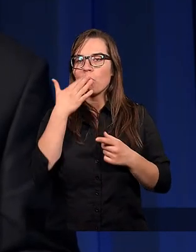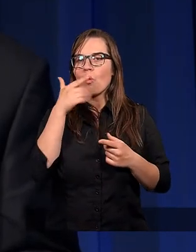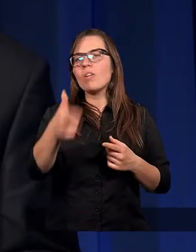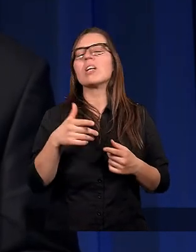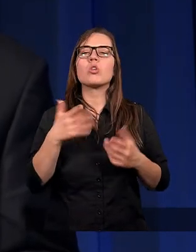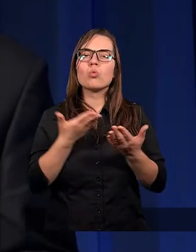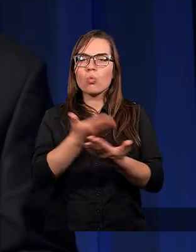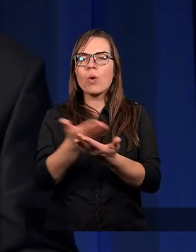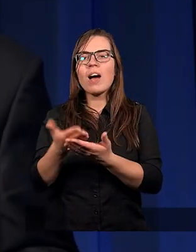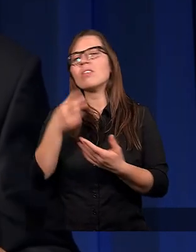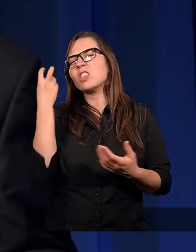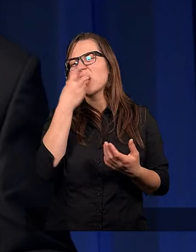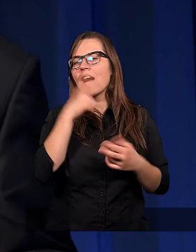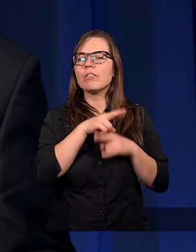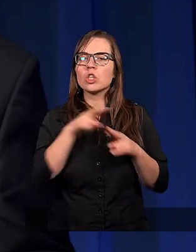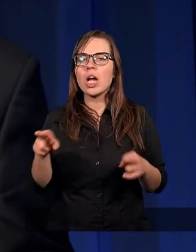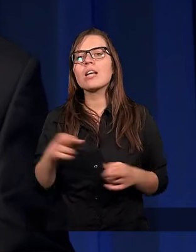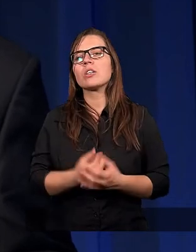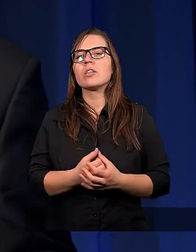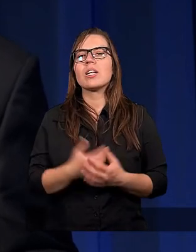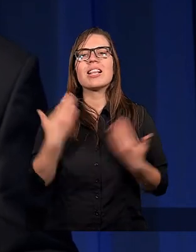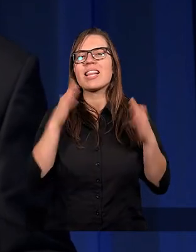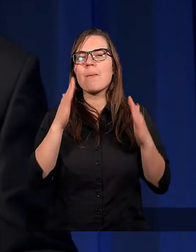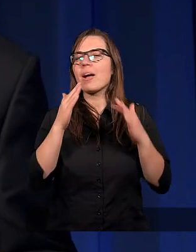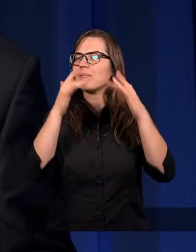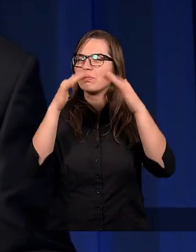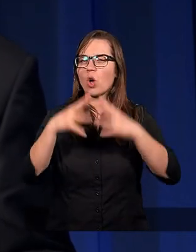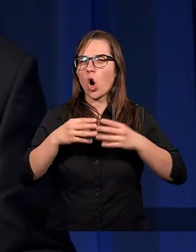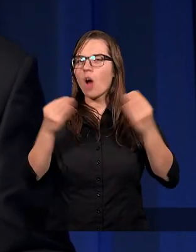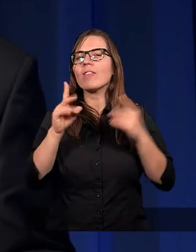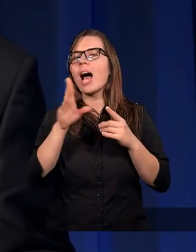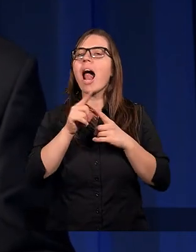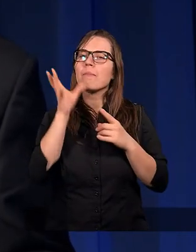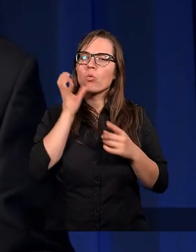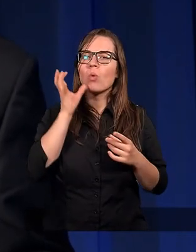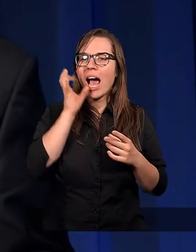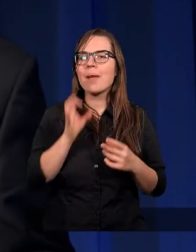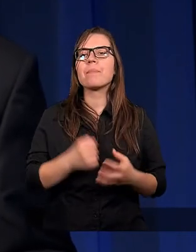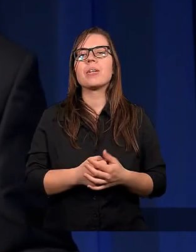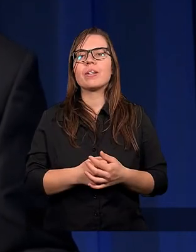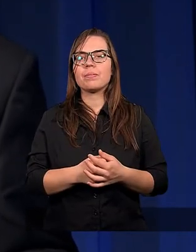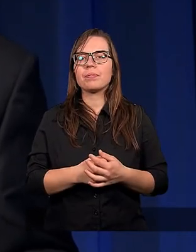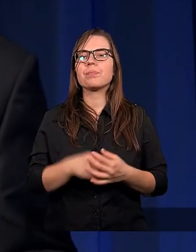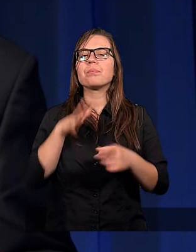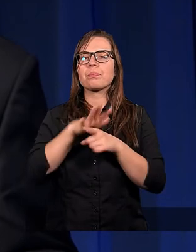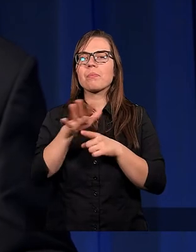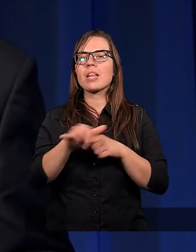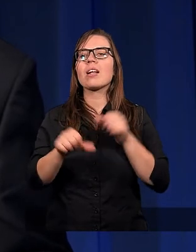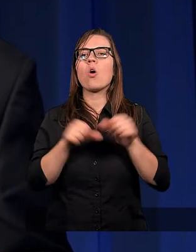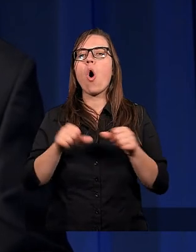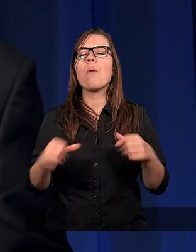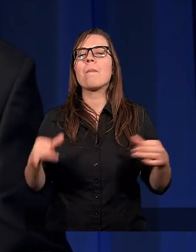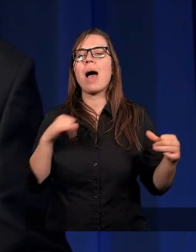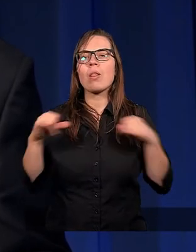nam sugerują kilka ciekawych rzeczy. Nie będę ich bardzo długo rozwijał, ale posłuchajmy. W 15 roku